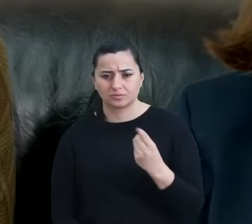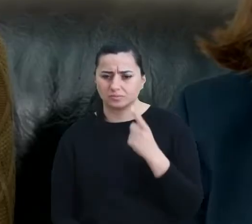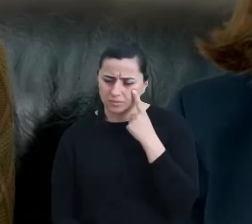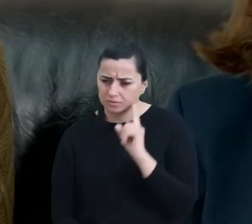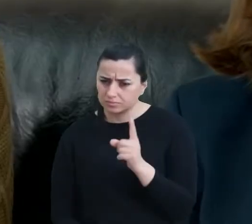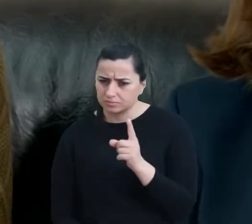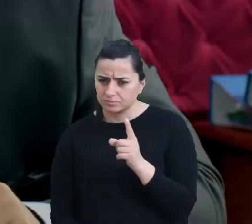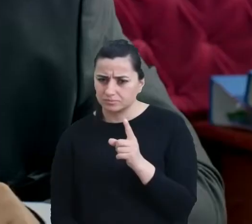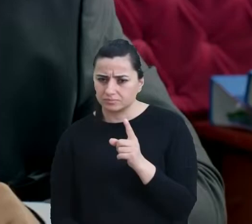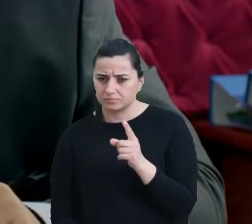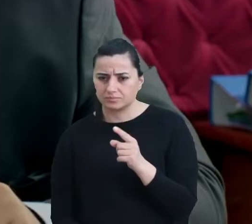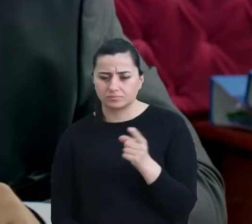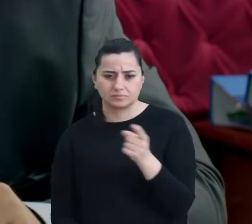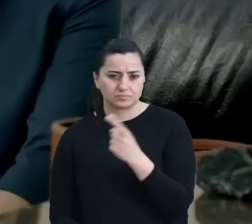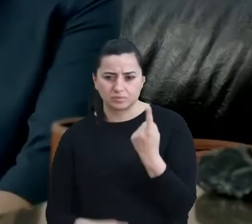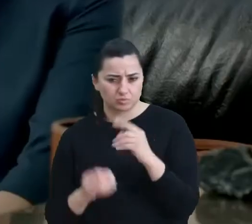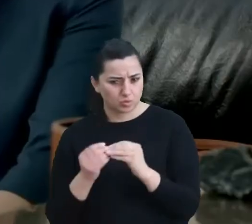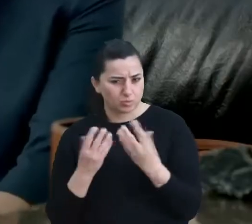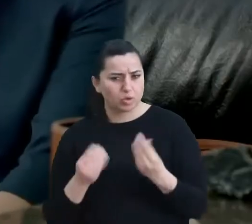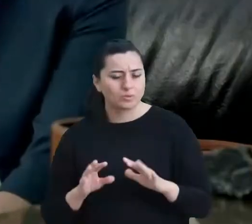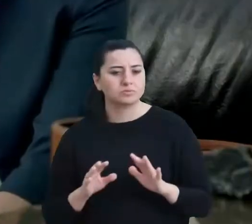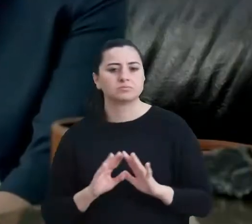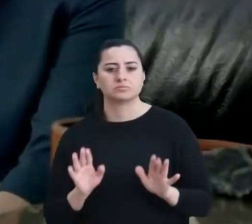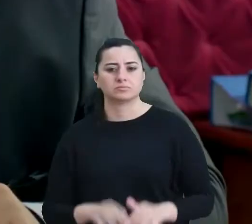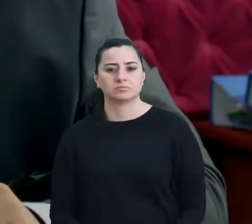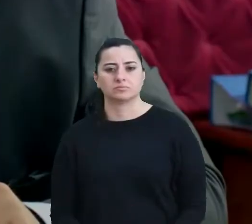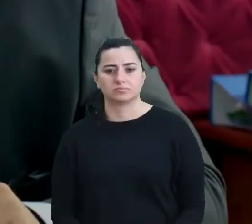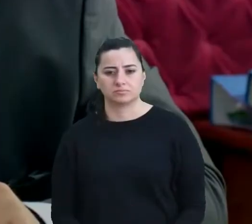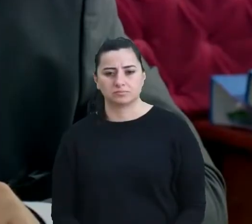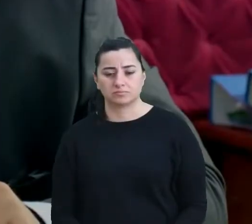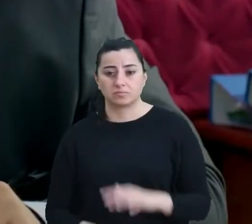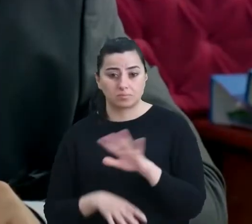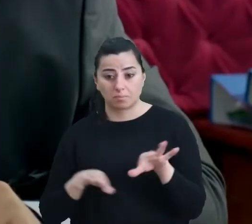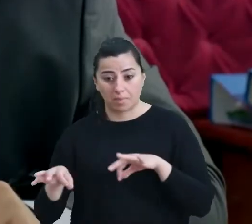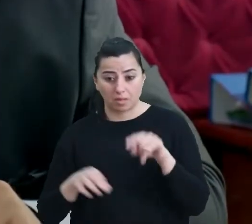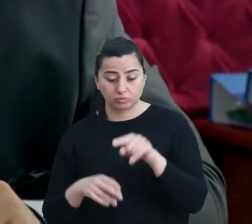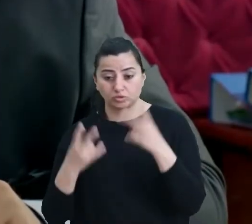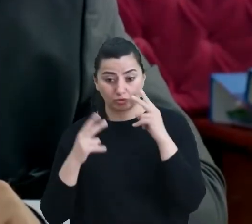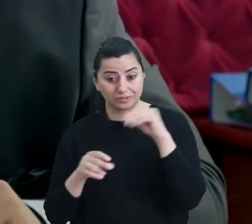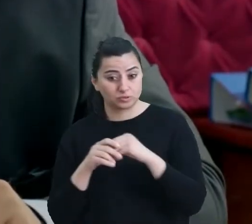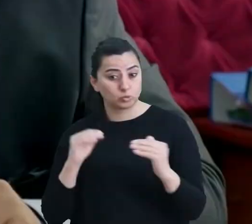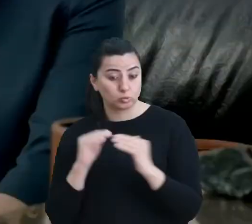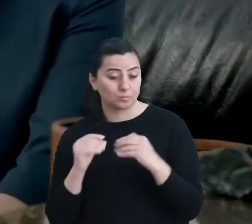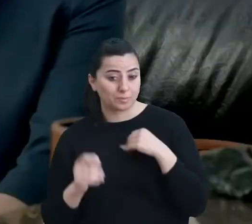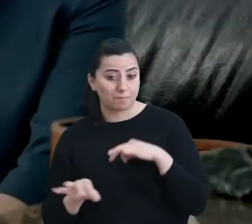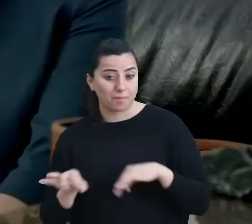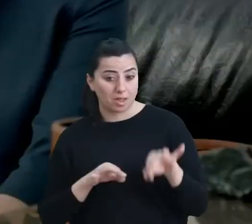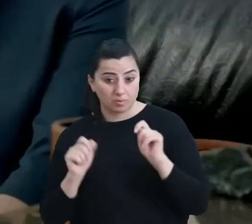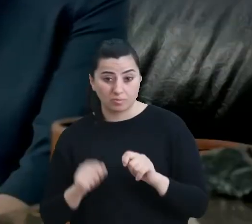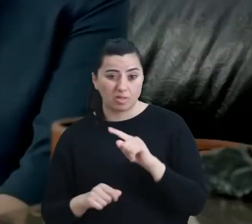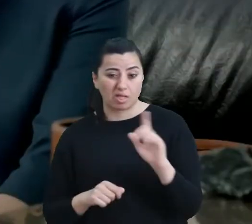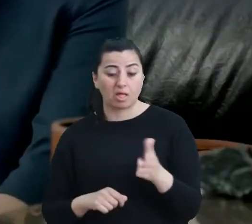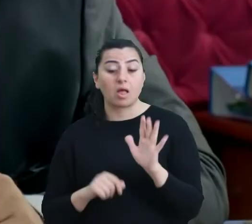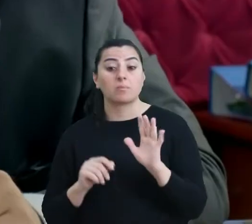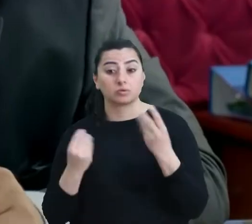Bana bakın. Bir aksilik falan çıkmaz değil mi? Başlarını salladılar. Bütün planlarımı bu gösteriye göre yapıyorum ben. Bak işi safsaklayayım